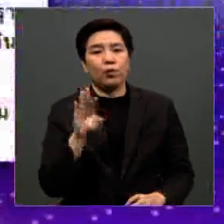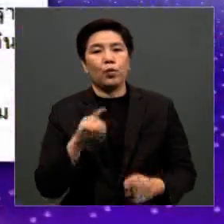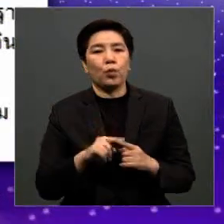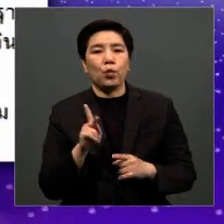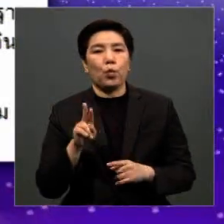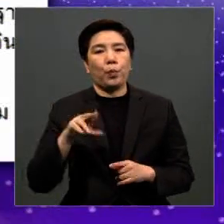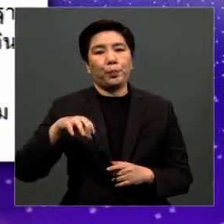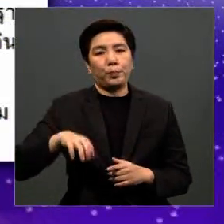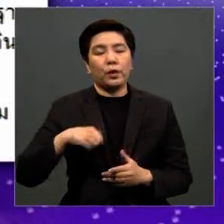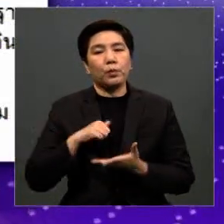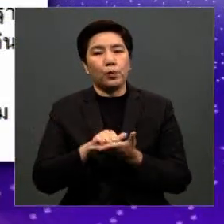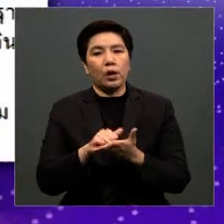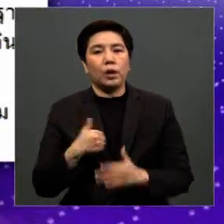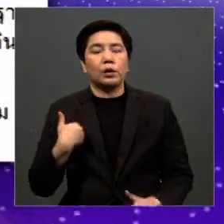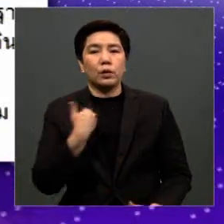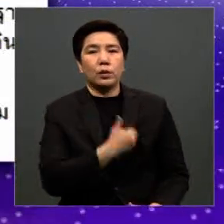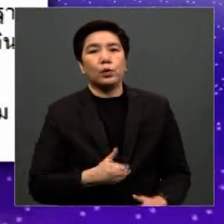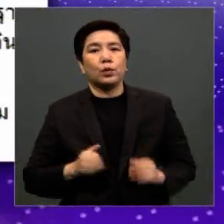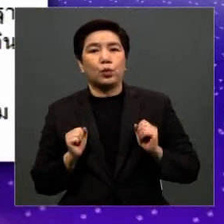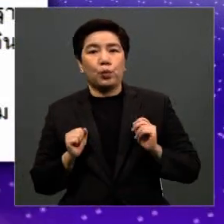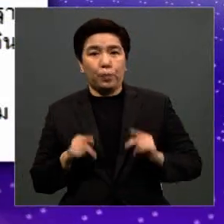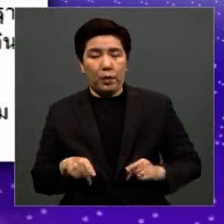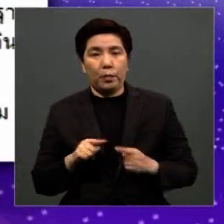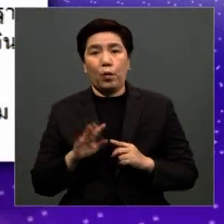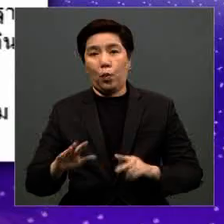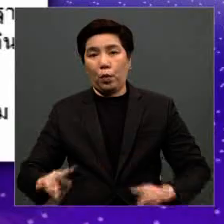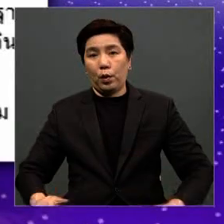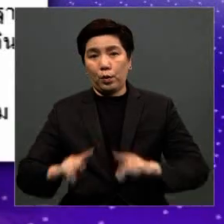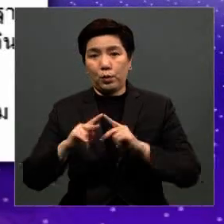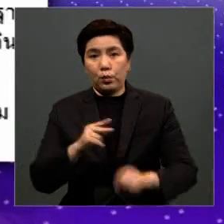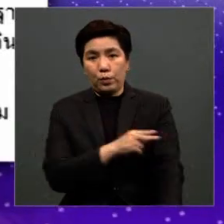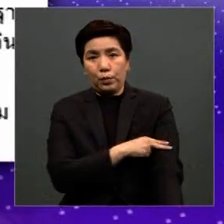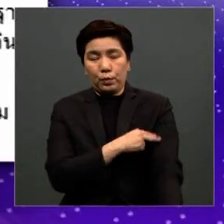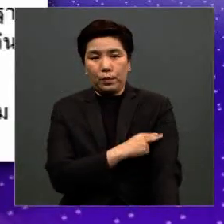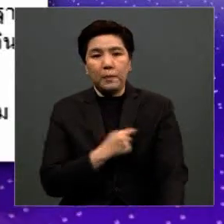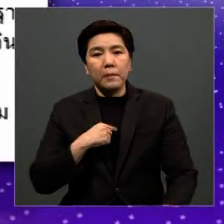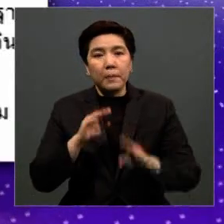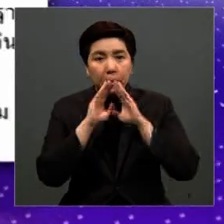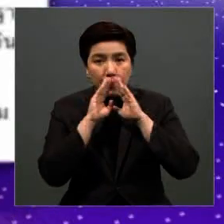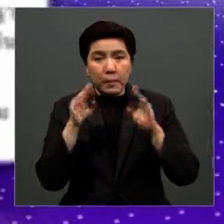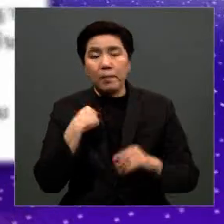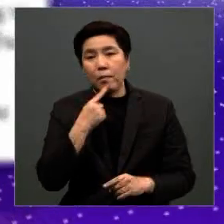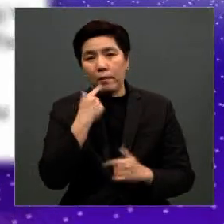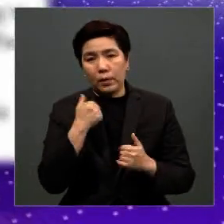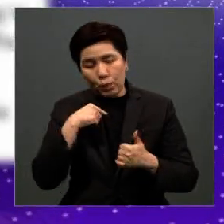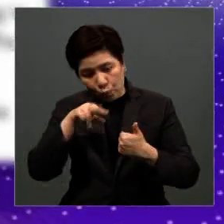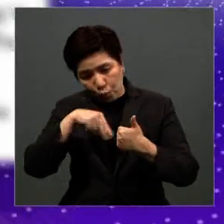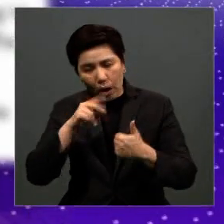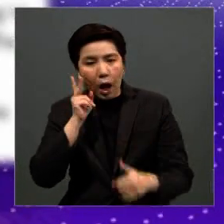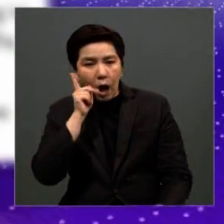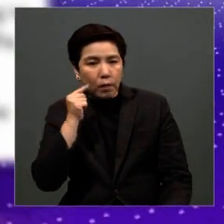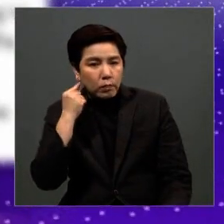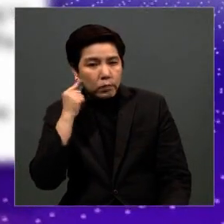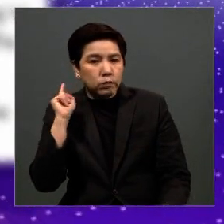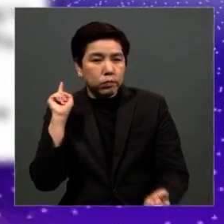สนับสนุนบริการสุขภาพหรือว่าสบสของกระทรวงสาธารณสุขได้มีการเอ่อเปิดเผยนะครับว่าได้ตรวจสอบข่าวที่